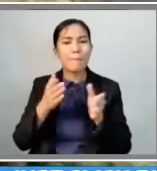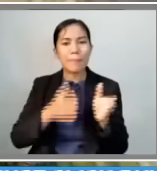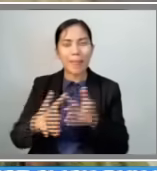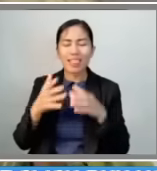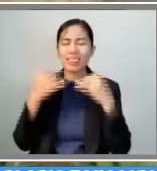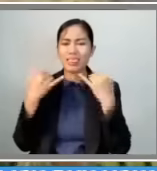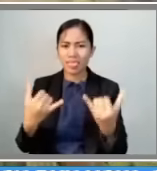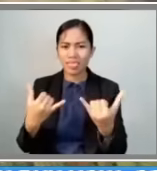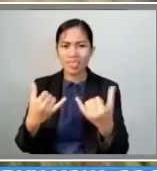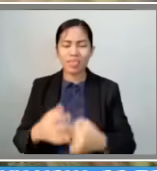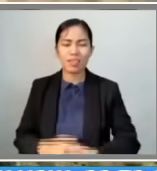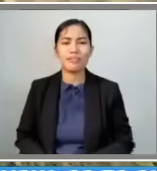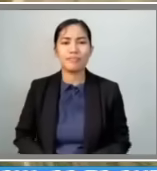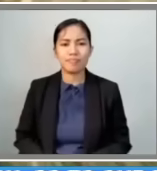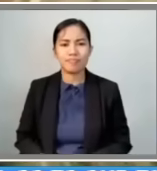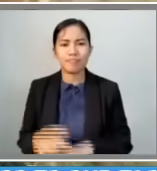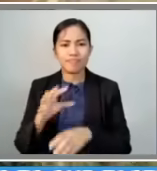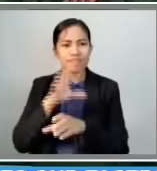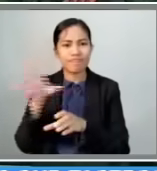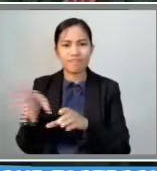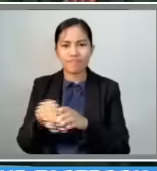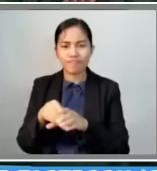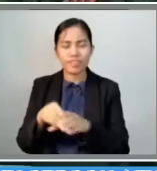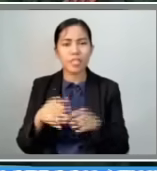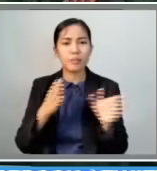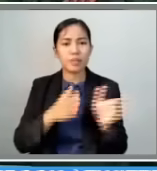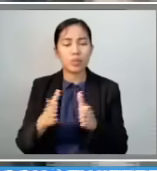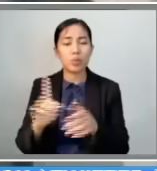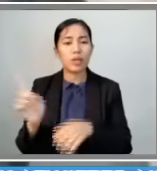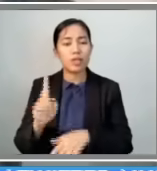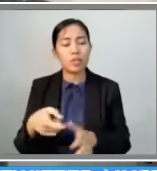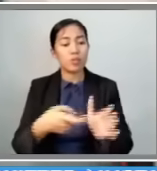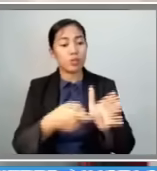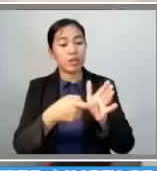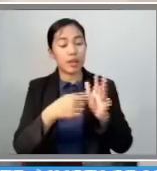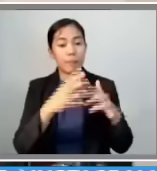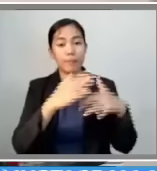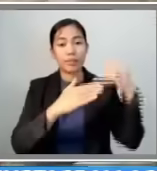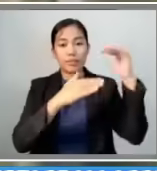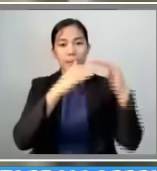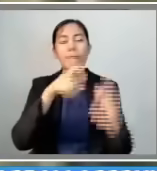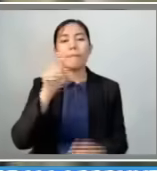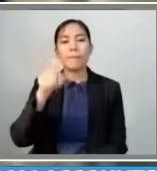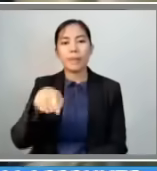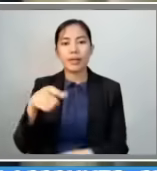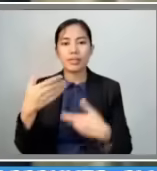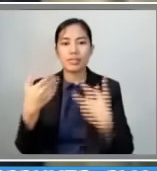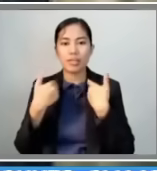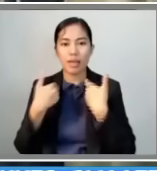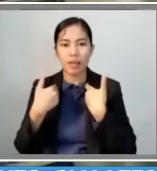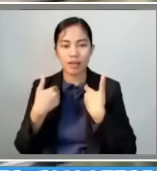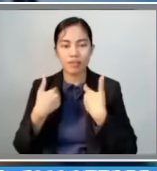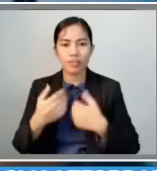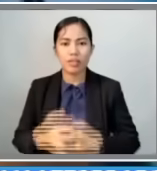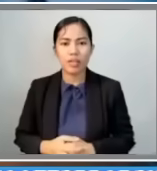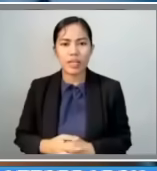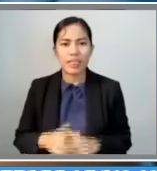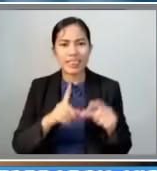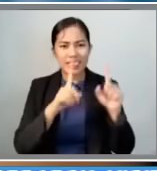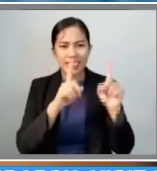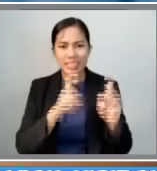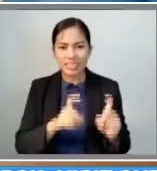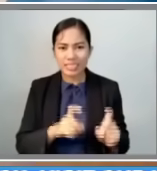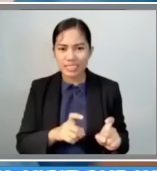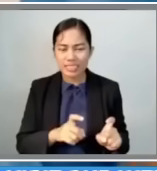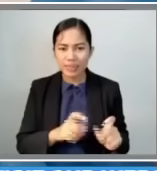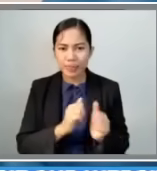Kasama sa pagtugon nila rito ang pagre-require sa mga gusali ng pagkakaroon ng mga rain harvesting facility para kahit papaano'y mabawasan